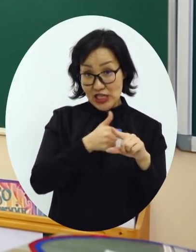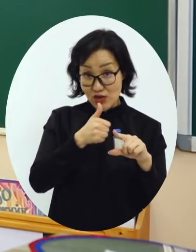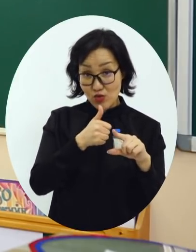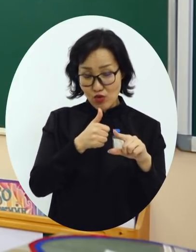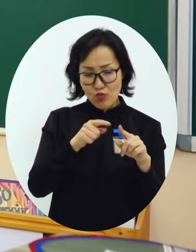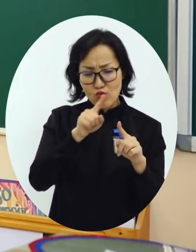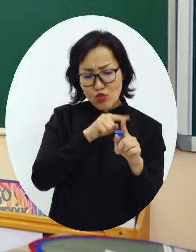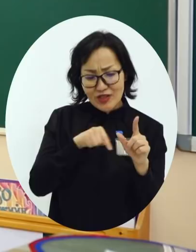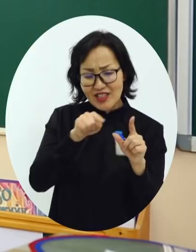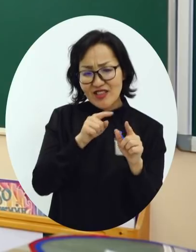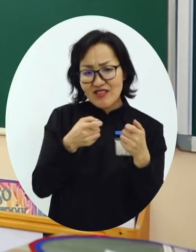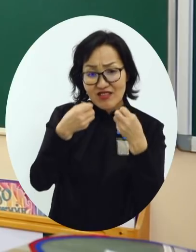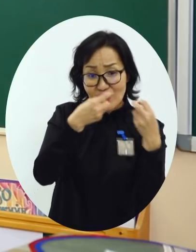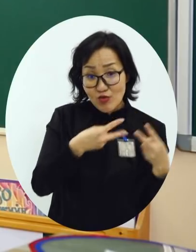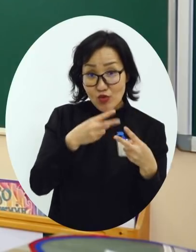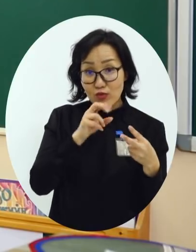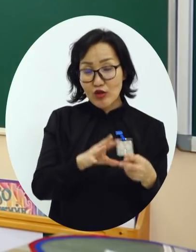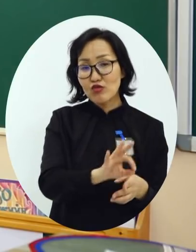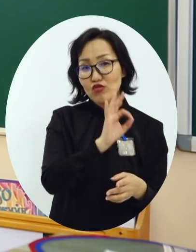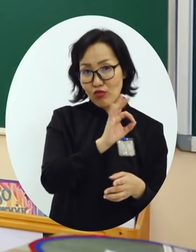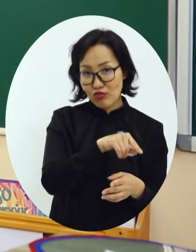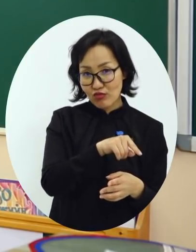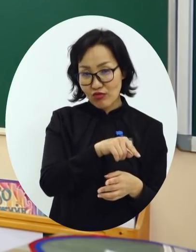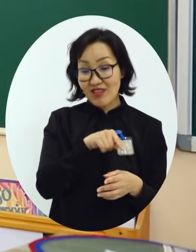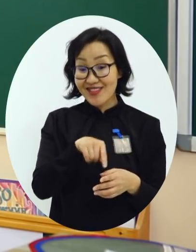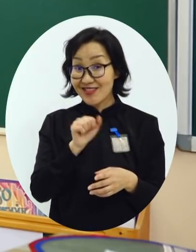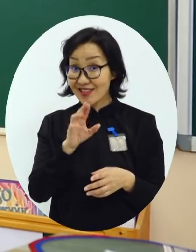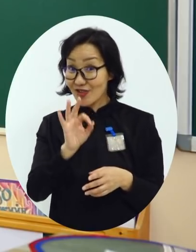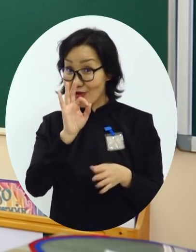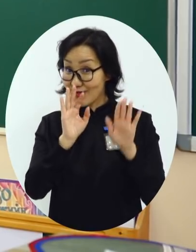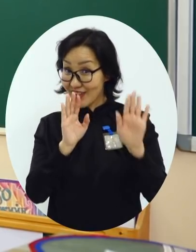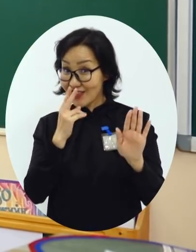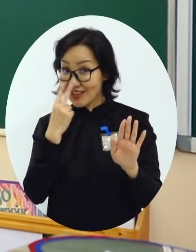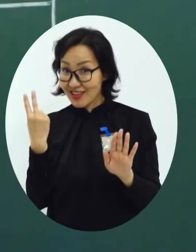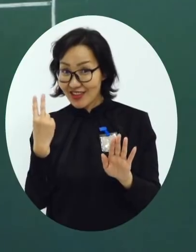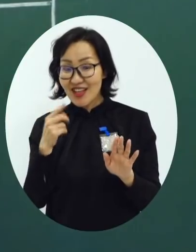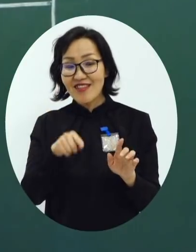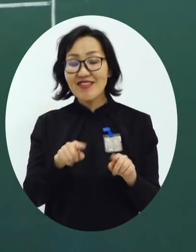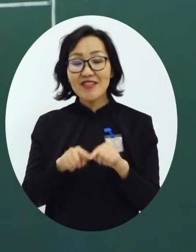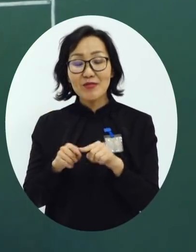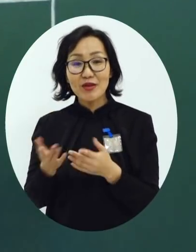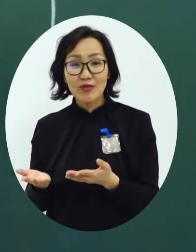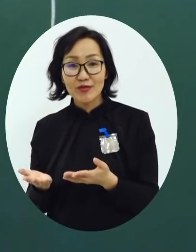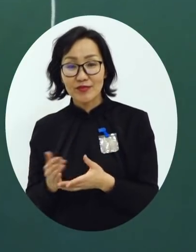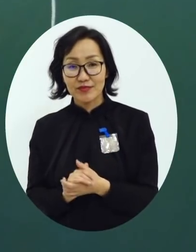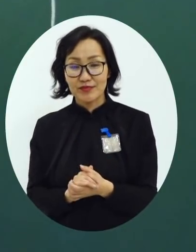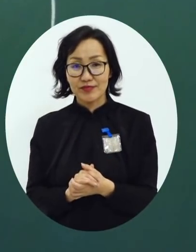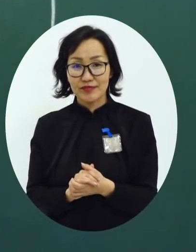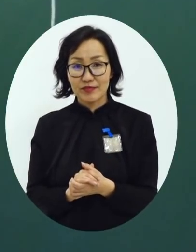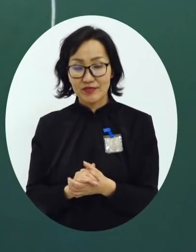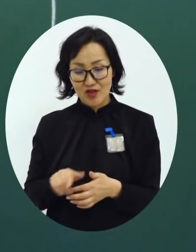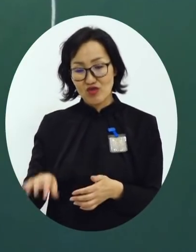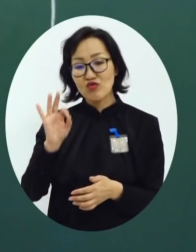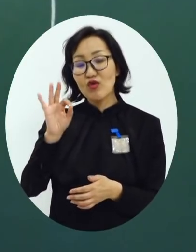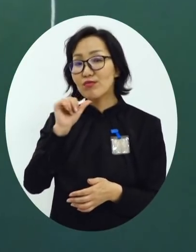дүрсийг зөв. За, тэгвэл энэ маань зөв байх нь энэ ямар ах нь?